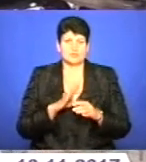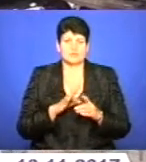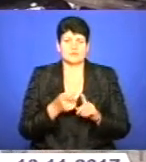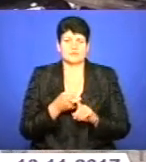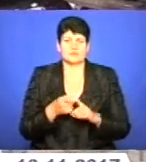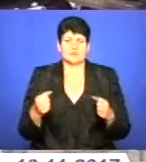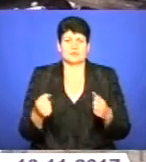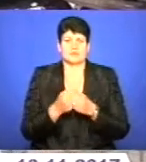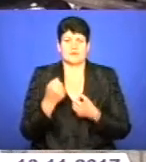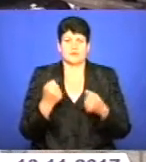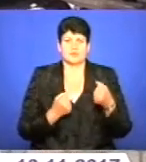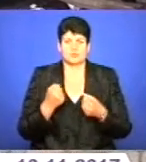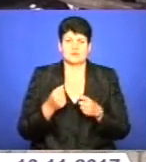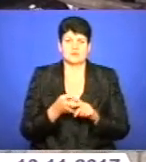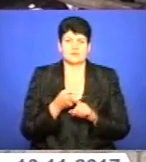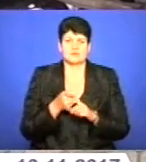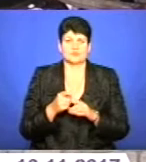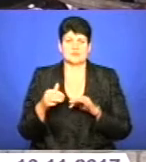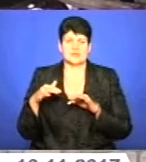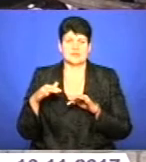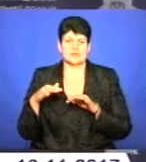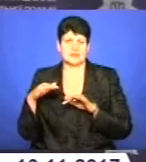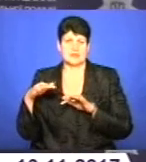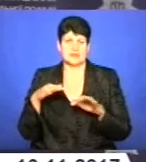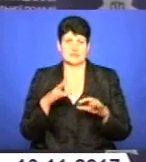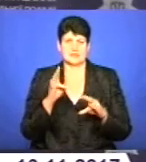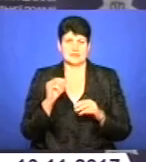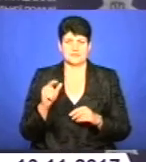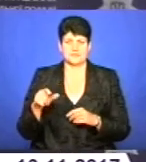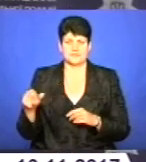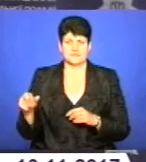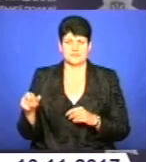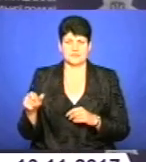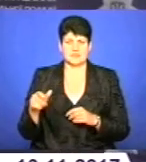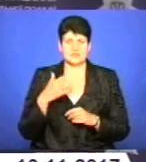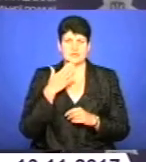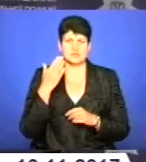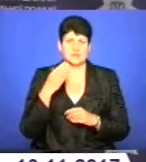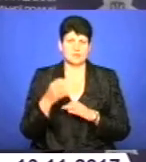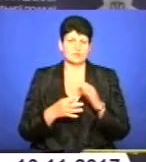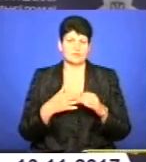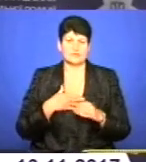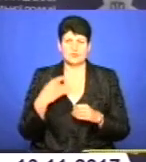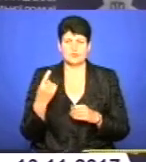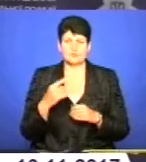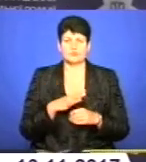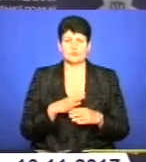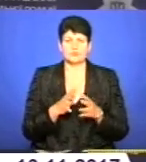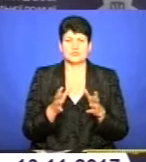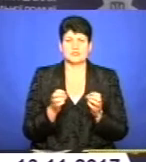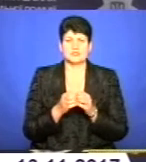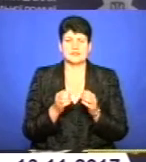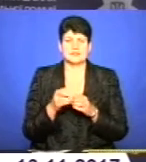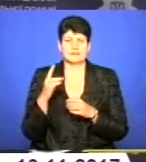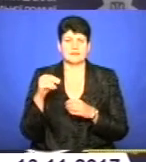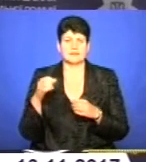зіткнень автомобілів та через наїзди на пішоходів. Лише за останню добу в нашій області сталося більше 10 дорожньо-транспортних